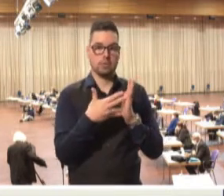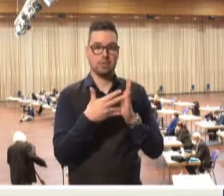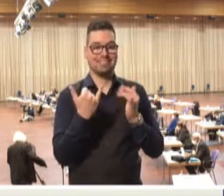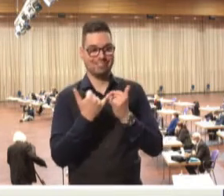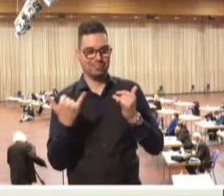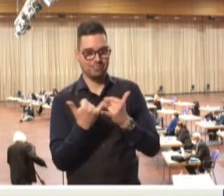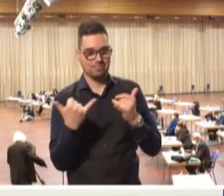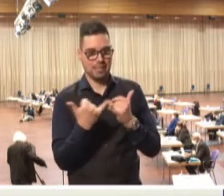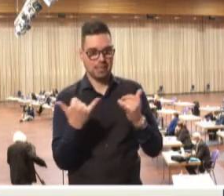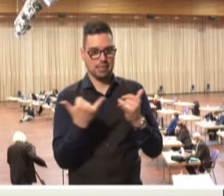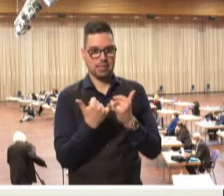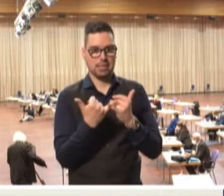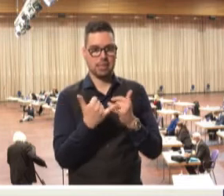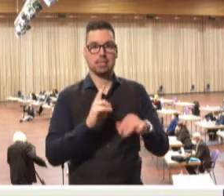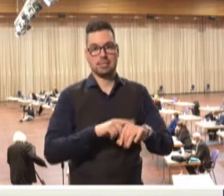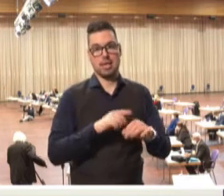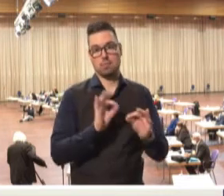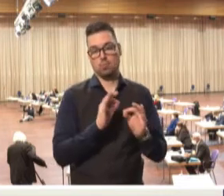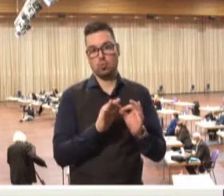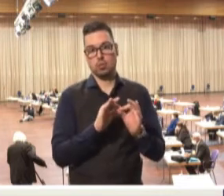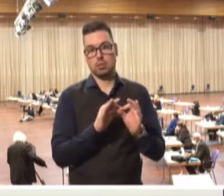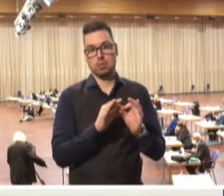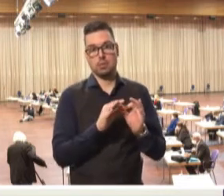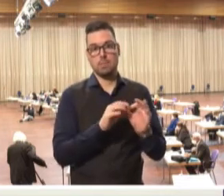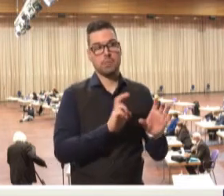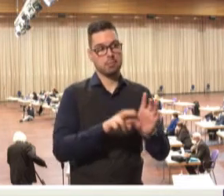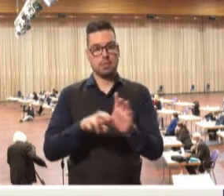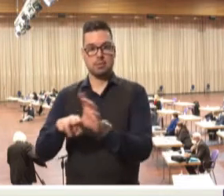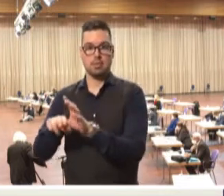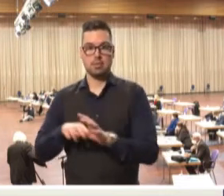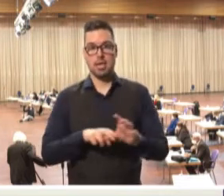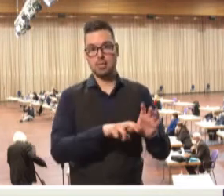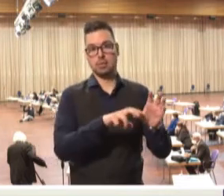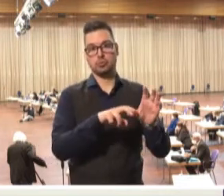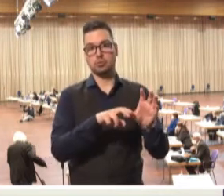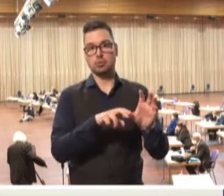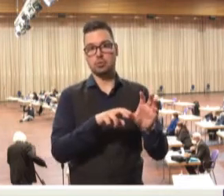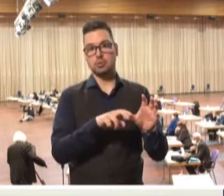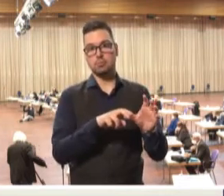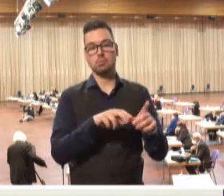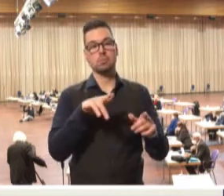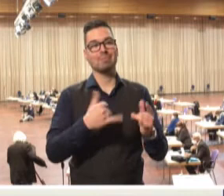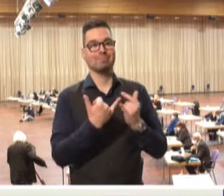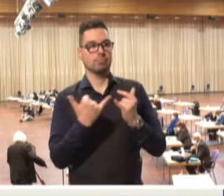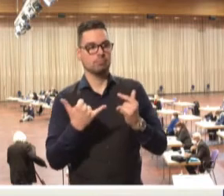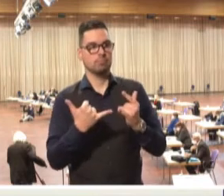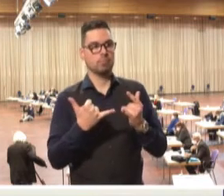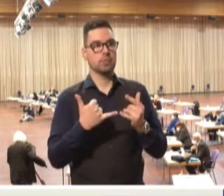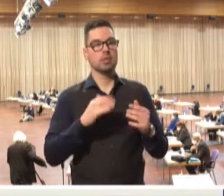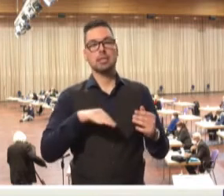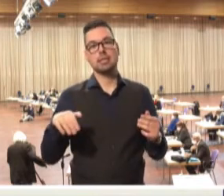wie die im jeweiligen Zeitpunkt beteiligten Stellen mit Verdachtsmomenten und Anhaltspunkten auf